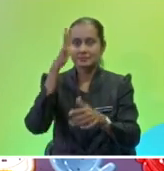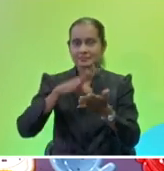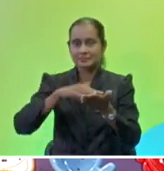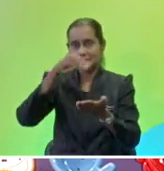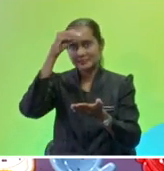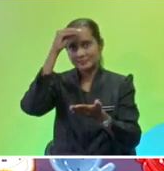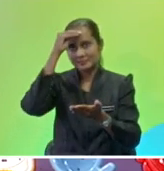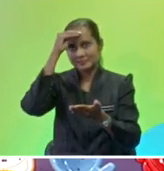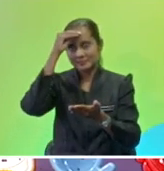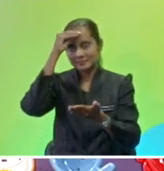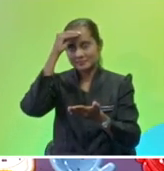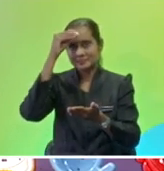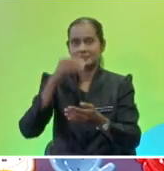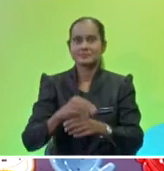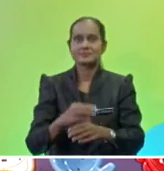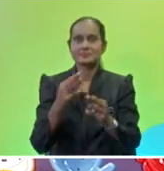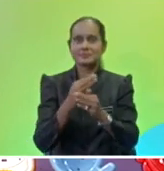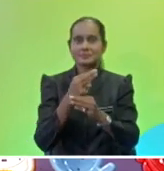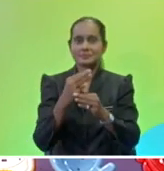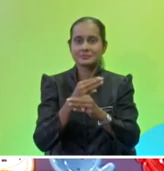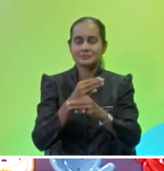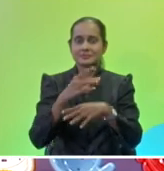pelajarannya cukup menarik yaitu matematika